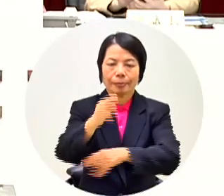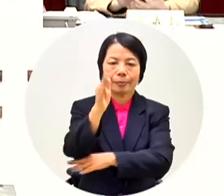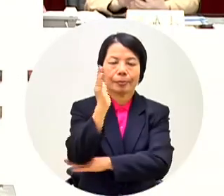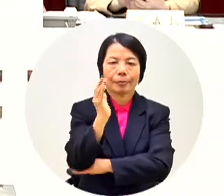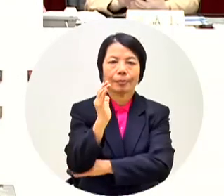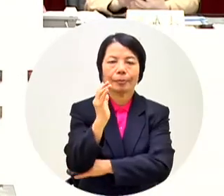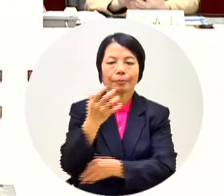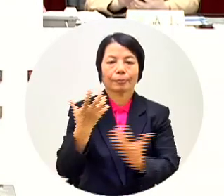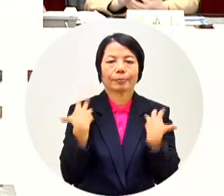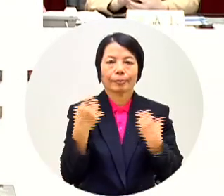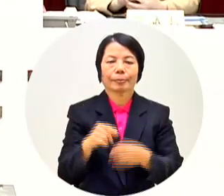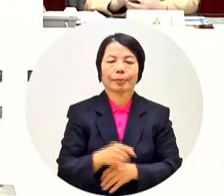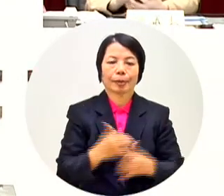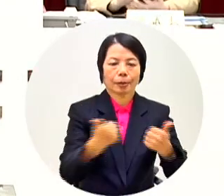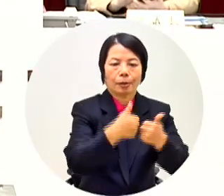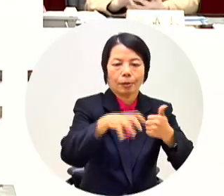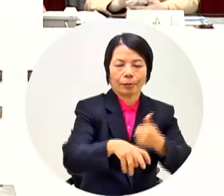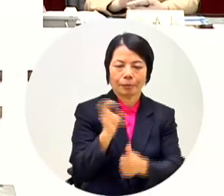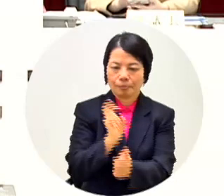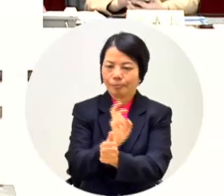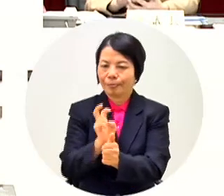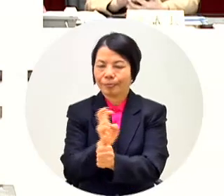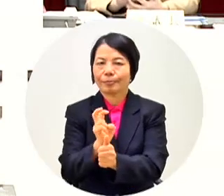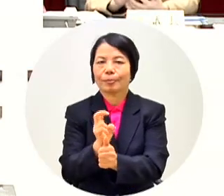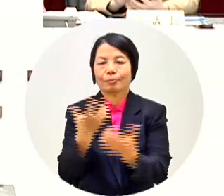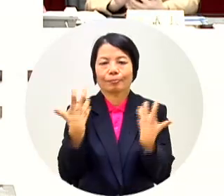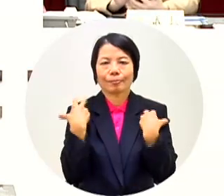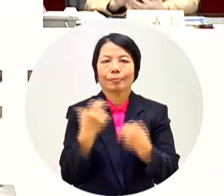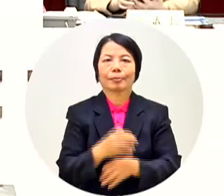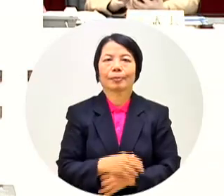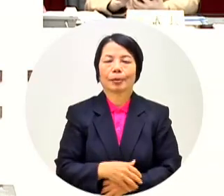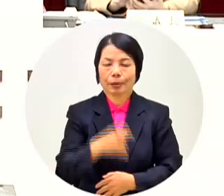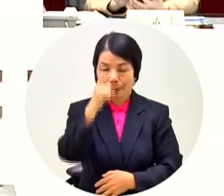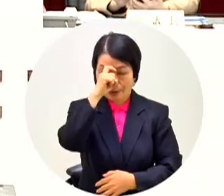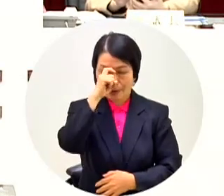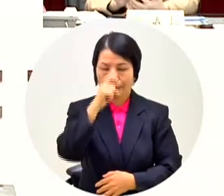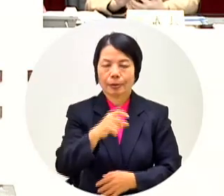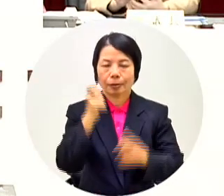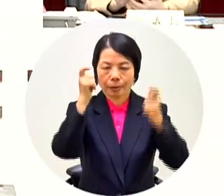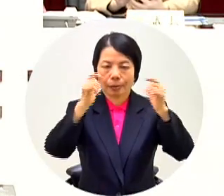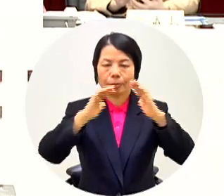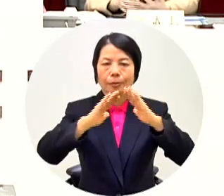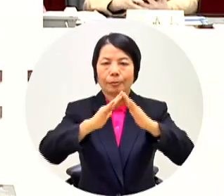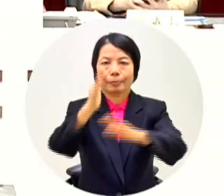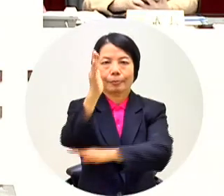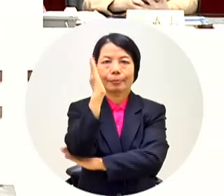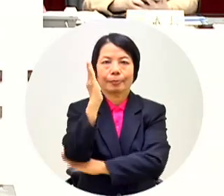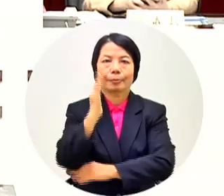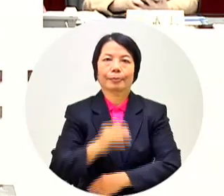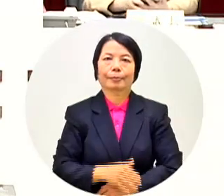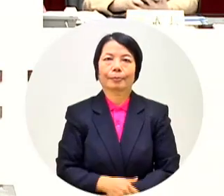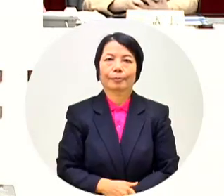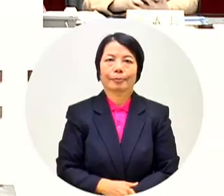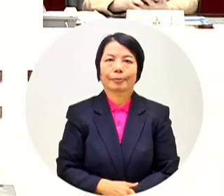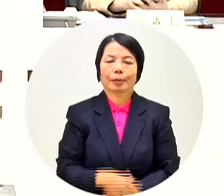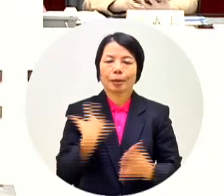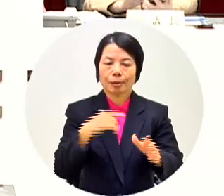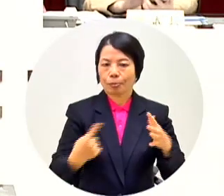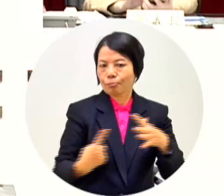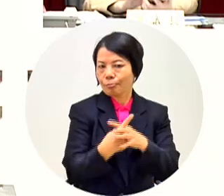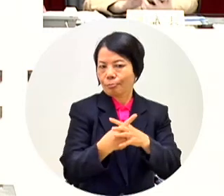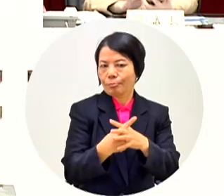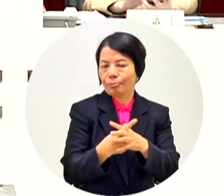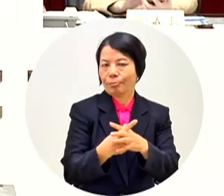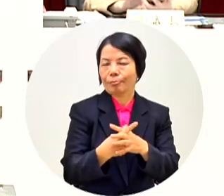位啦，啊，我嘛希望讲咱高雄市政府透明啦，啊，伫只甲你要求讲，若如